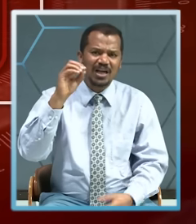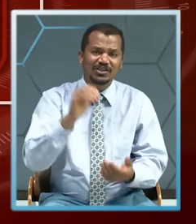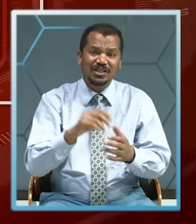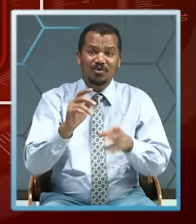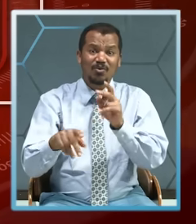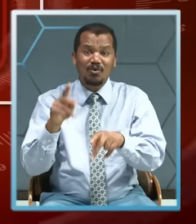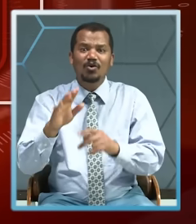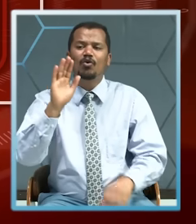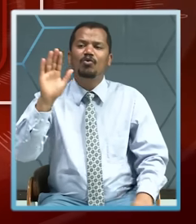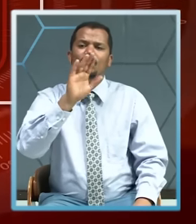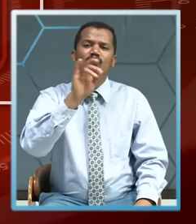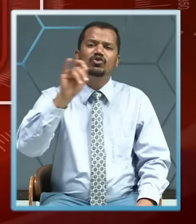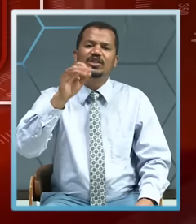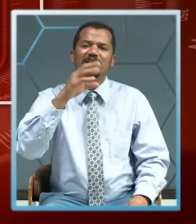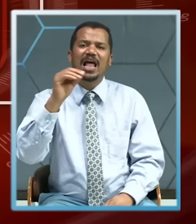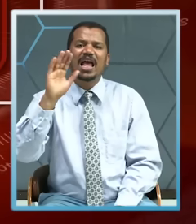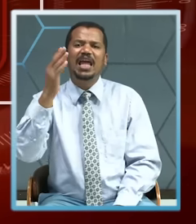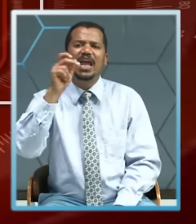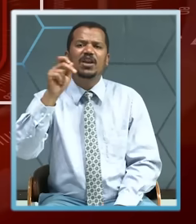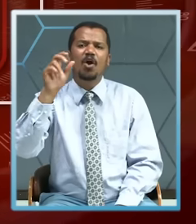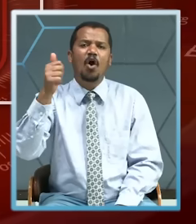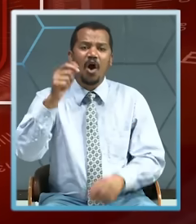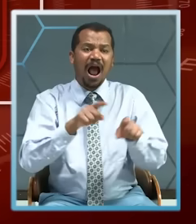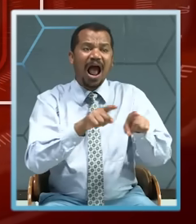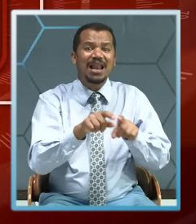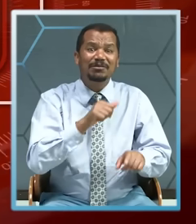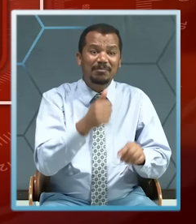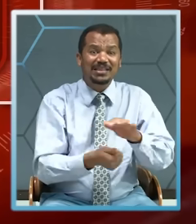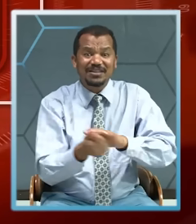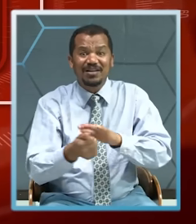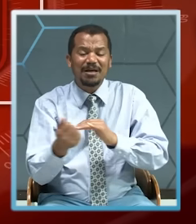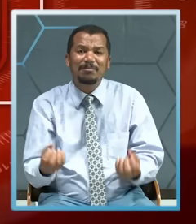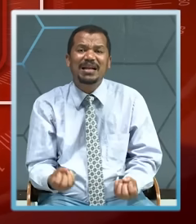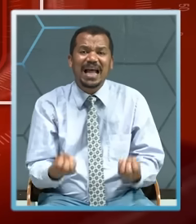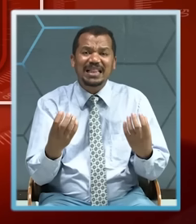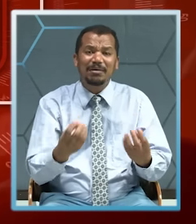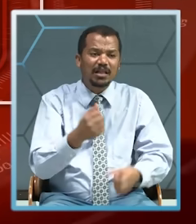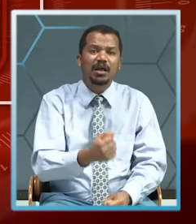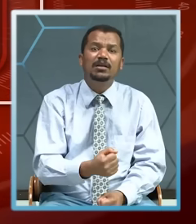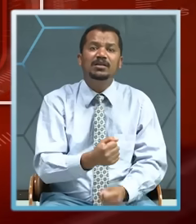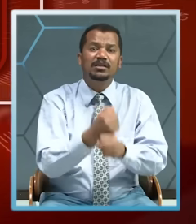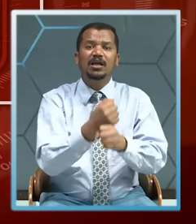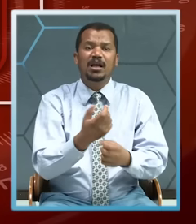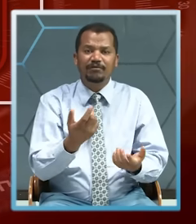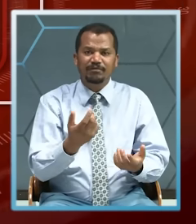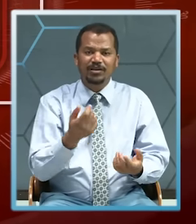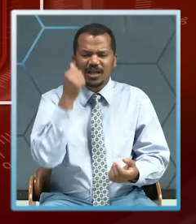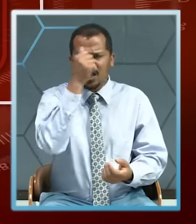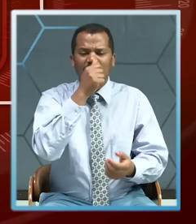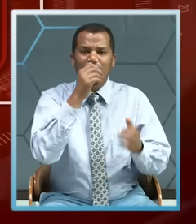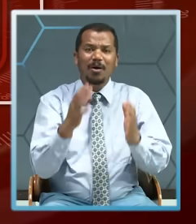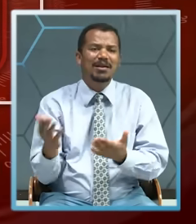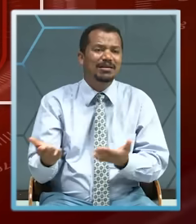860/56 ወገኖቻችን በጉጂና በጌዲኦ አለመስማማት ሲፈናቀሉ በርካታ እኮ ድጋፍ ጪ